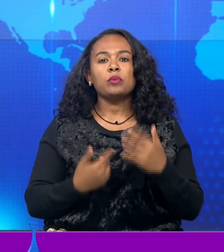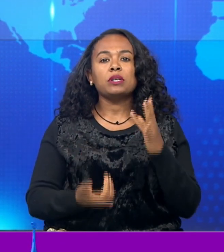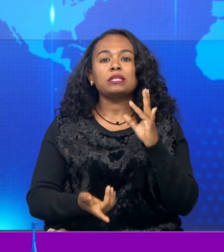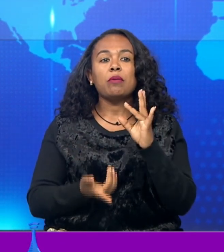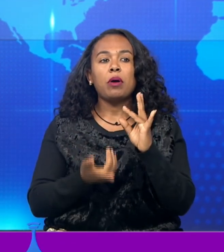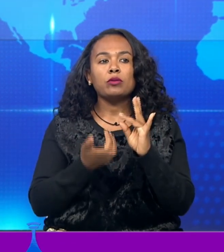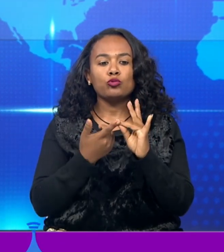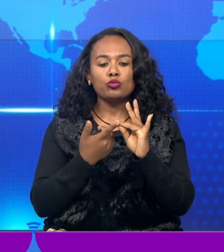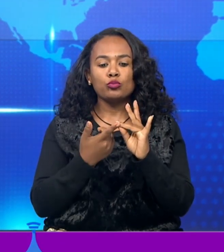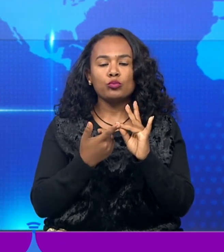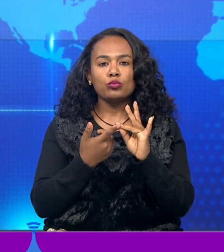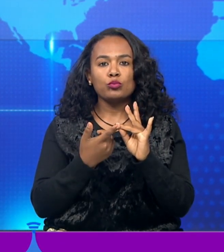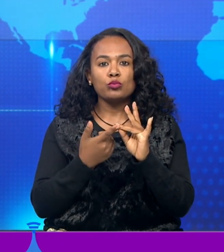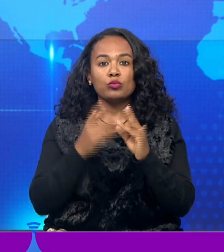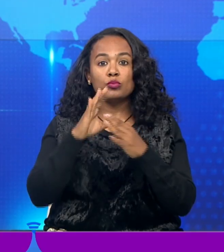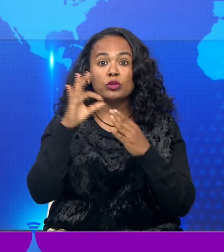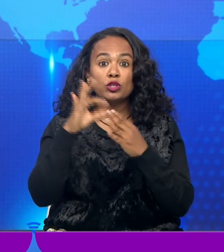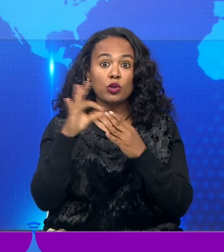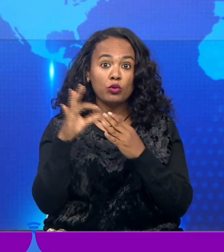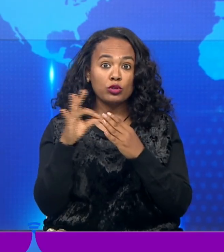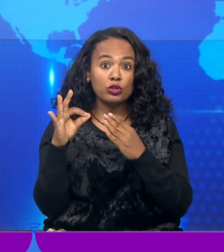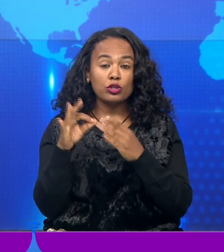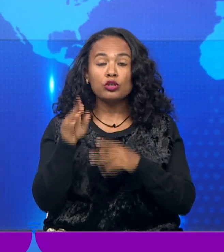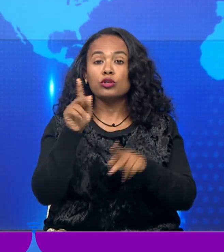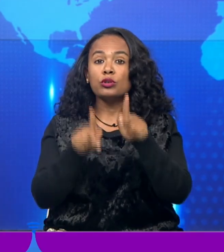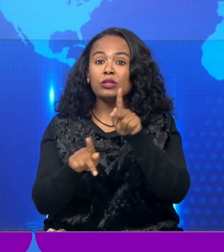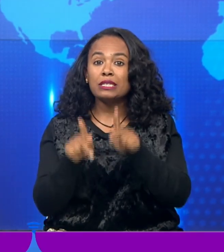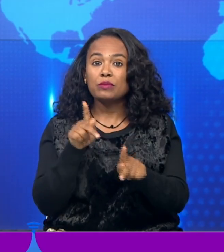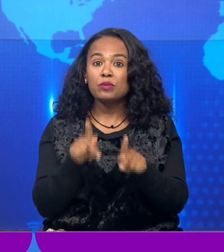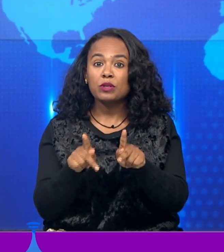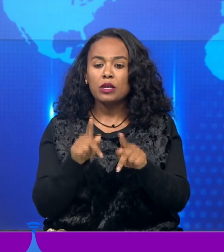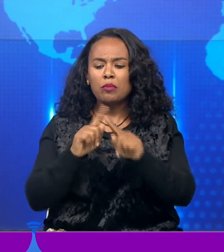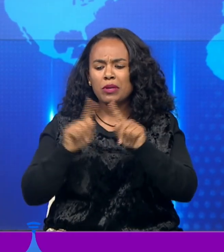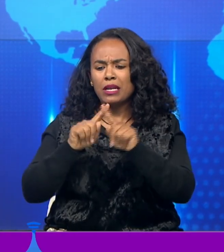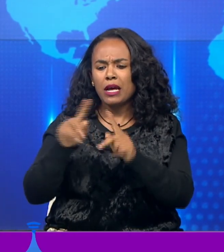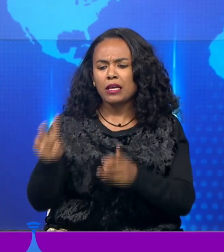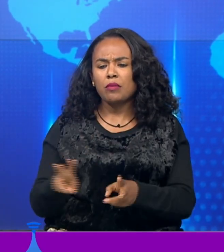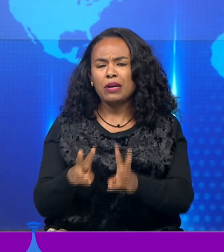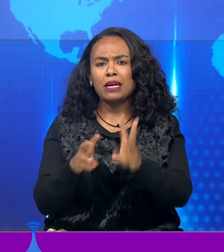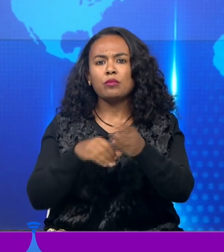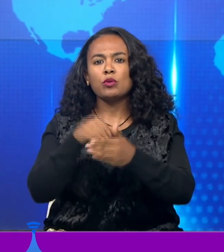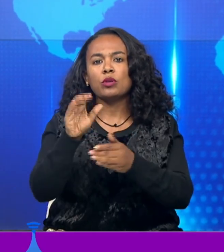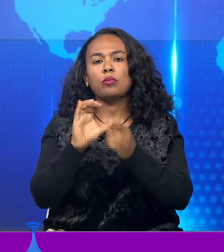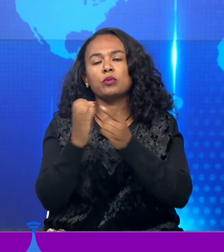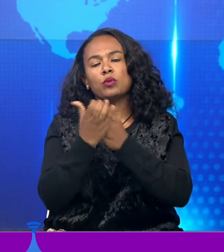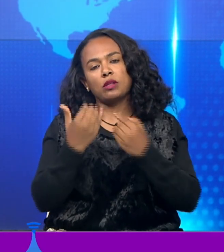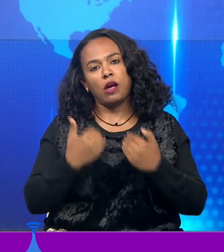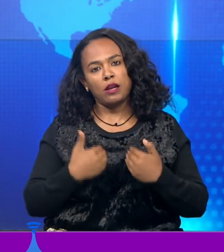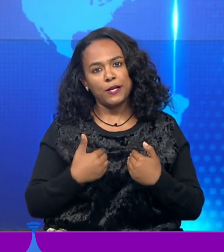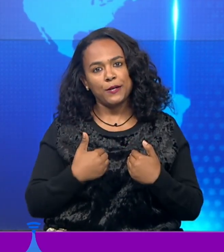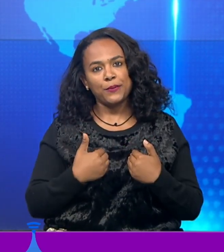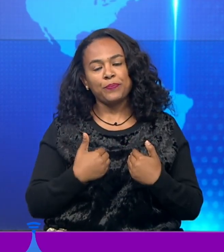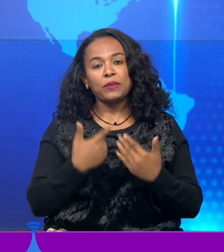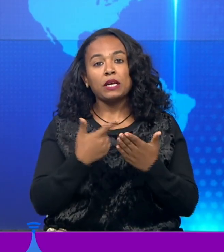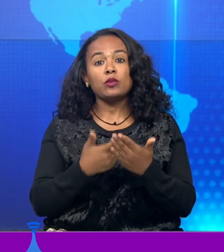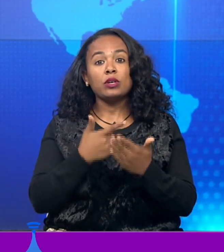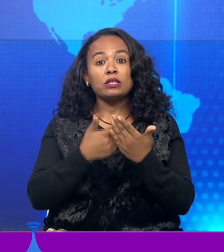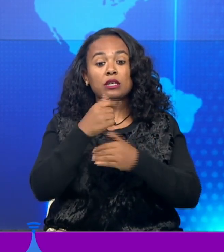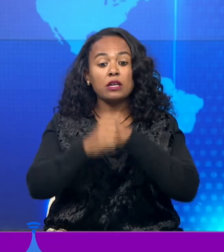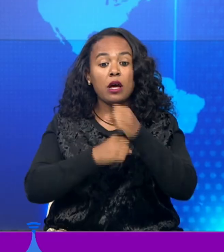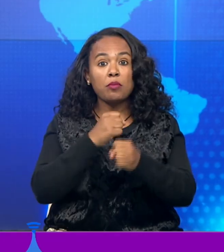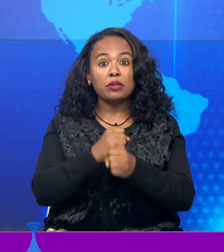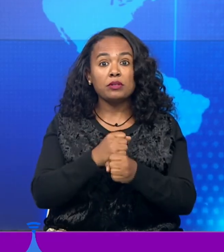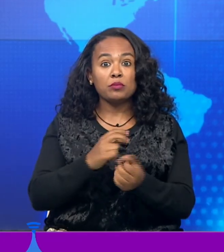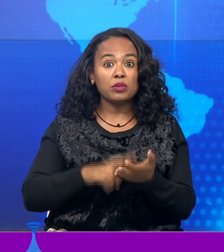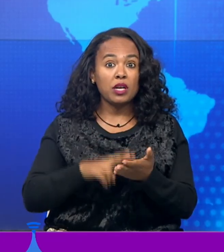በሰባቱም ምርጫዎች ህዝብ በተለያየ መንገድ የሚወጣበት ሁኔታ አለ። እንደው የዚህን ዓመት እንደው ብናነሳ